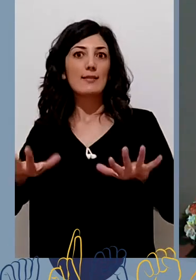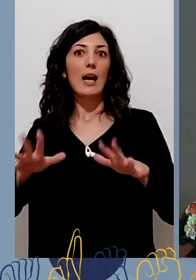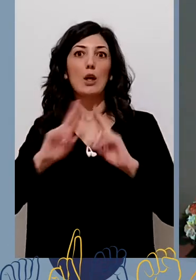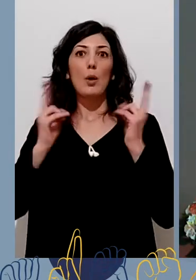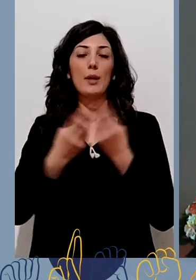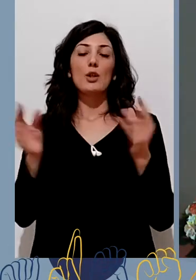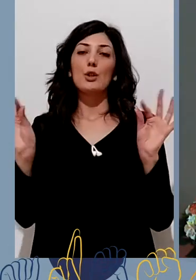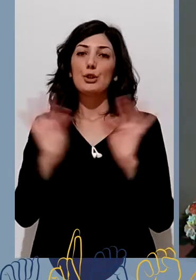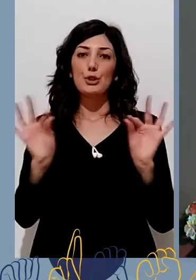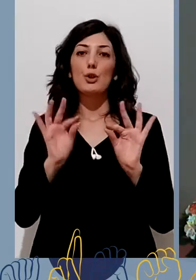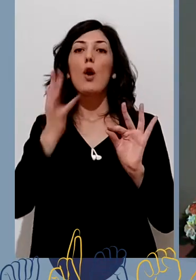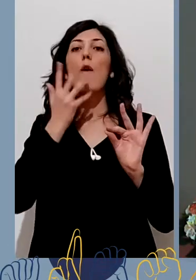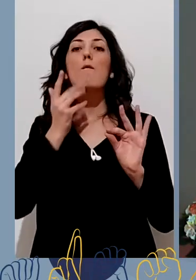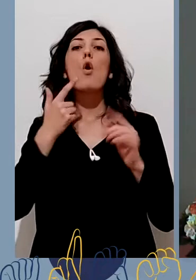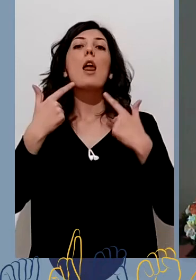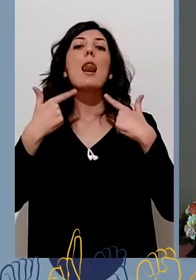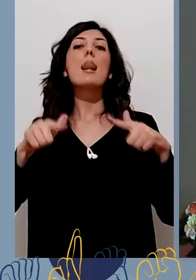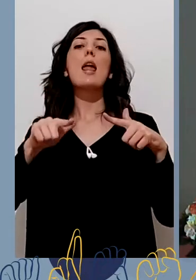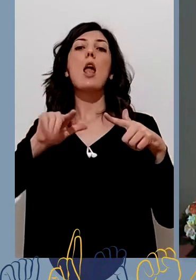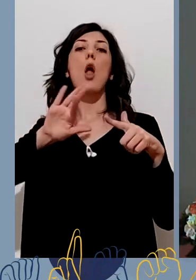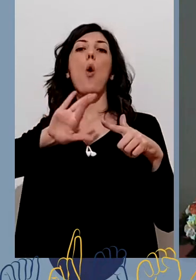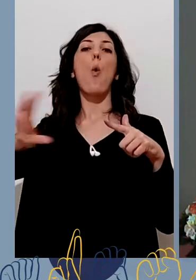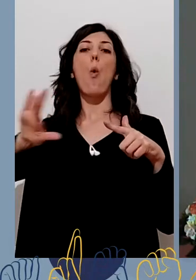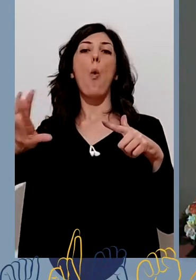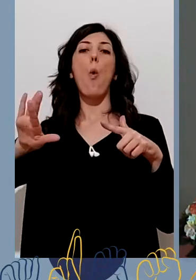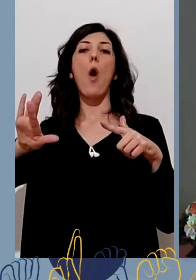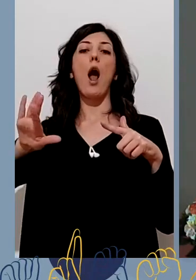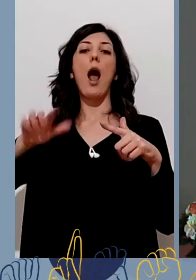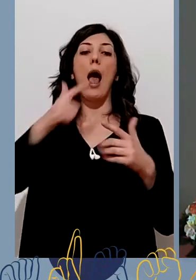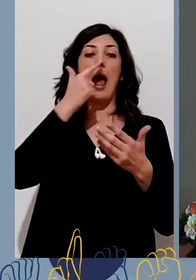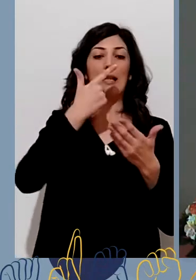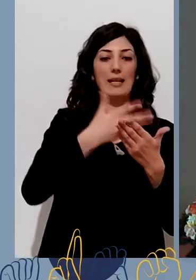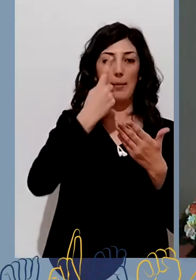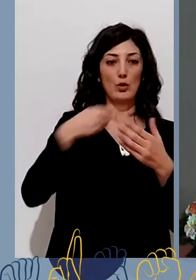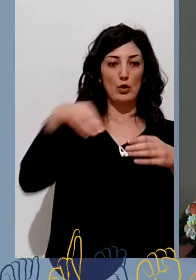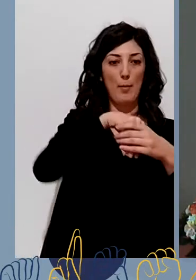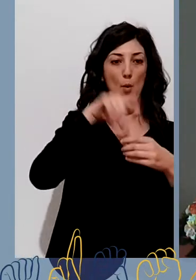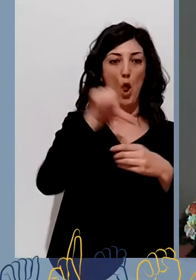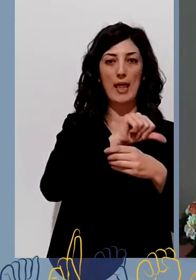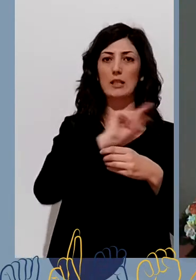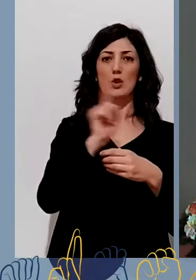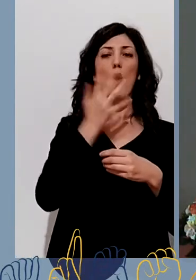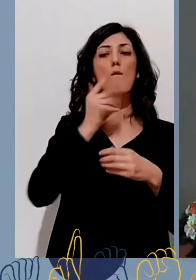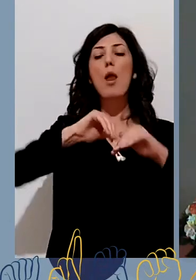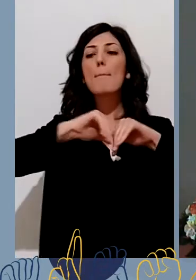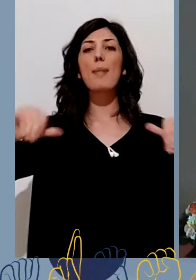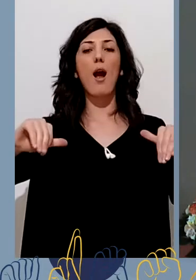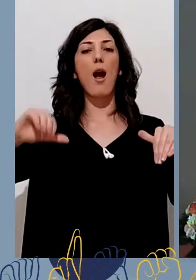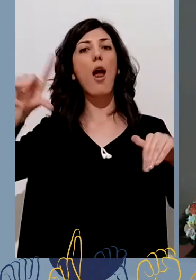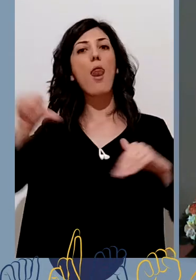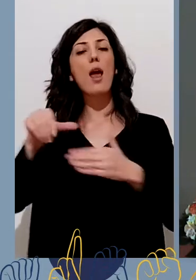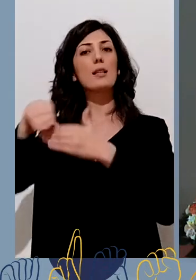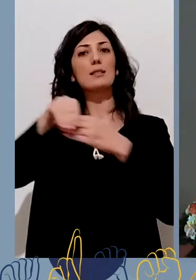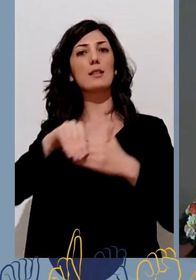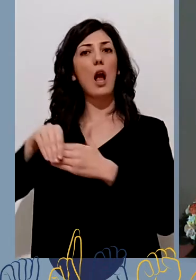la vogliono rendere quasi una lingua a sé e non un adattamento della LIS, proprio perché effettivamente comporta tutta una serie